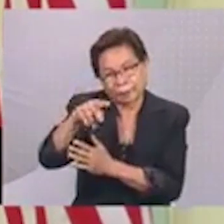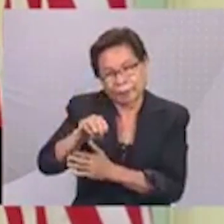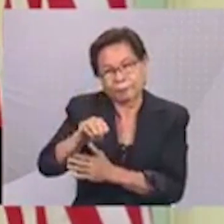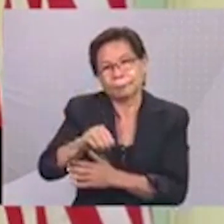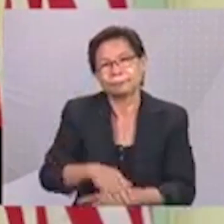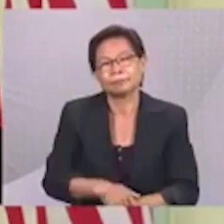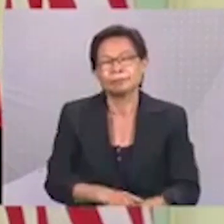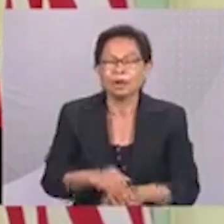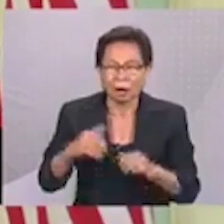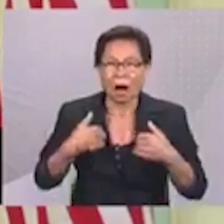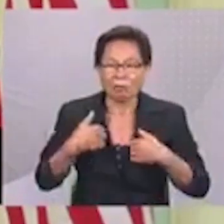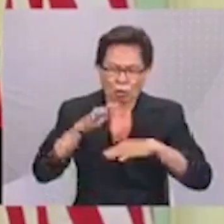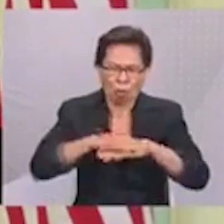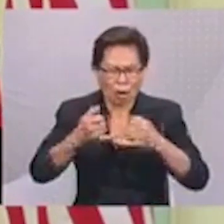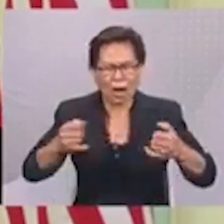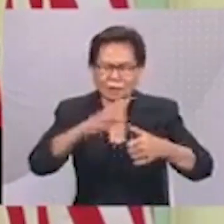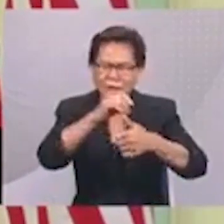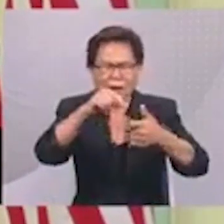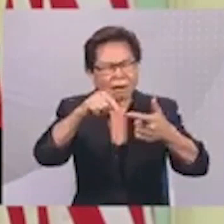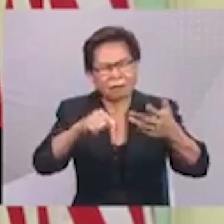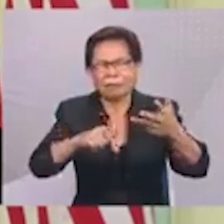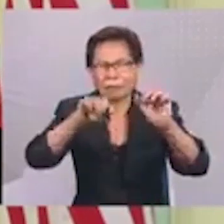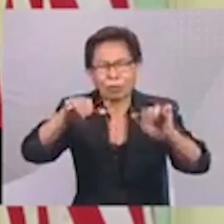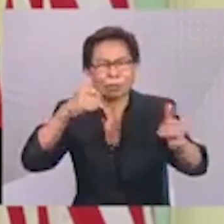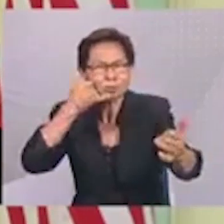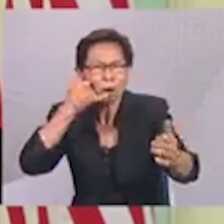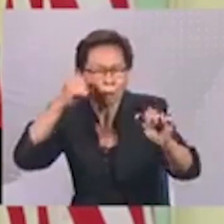Pelajaran. Mereka pun ada online dan sebagainya yang boleh mereka